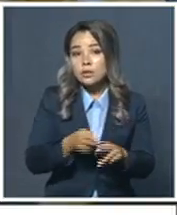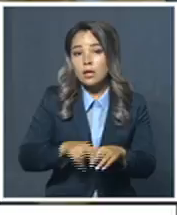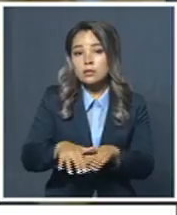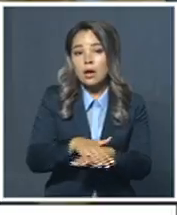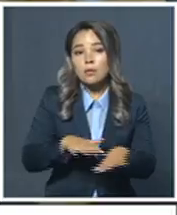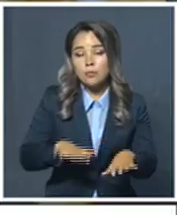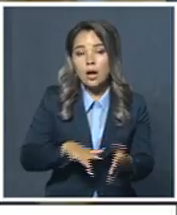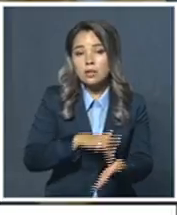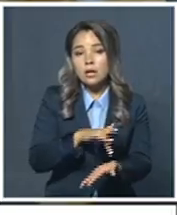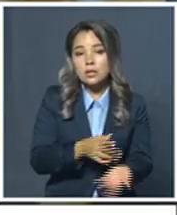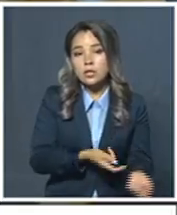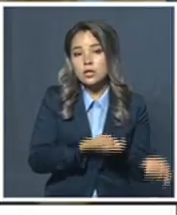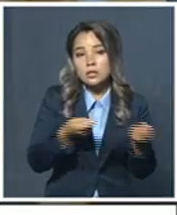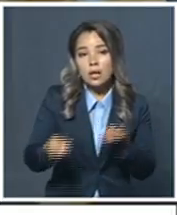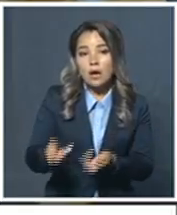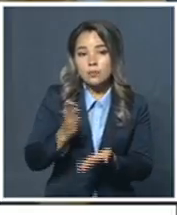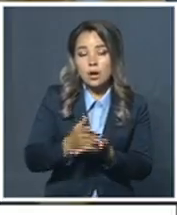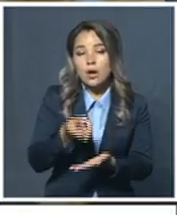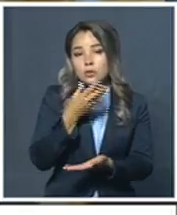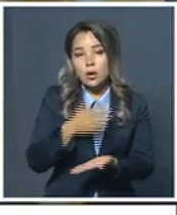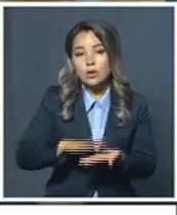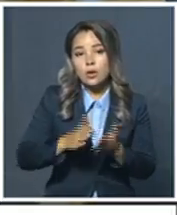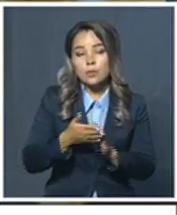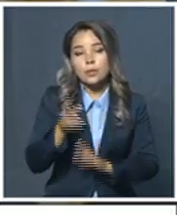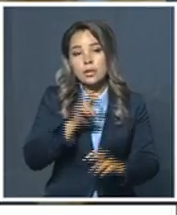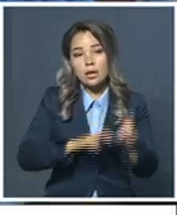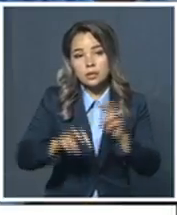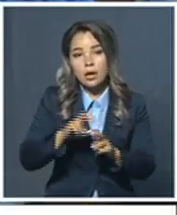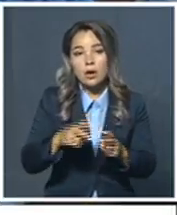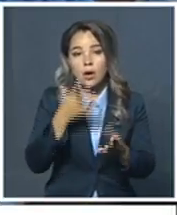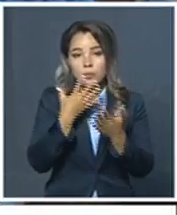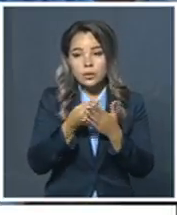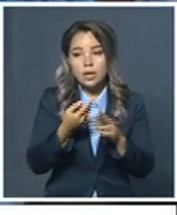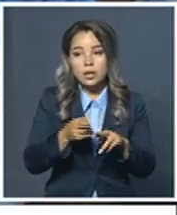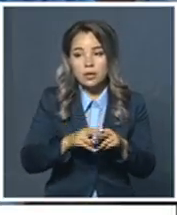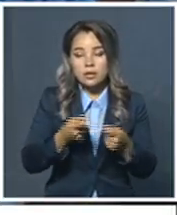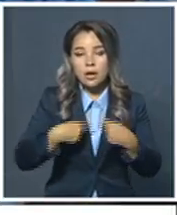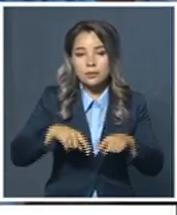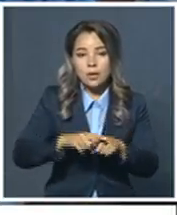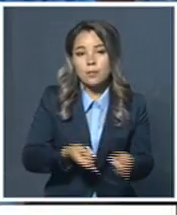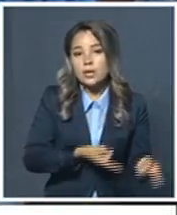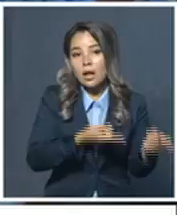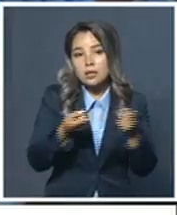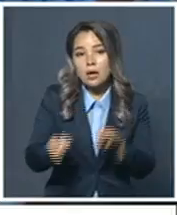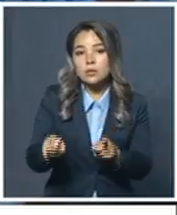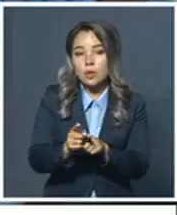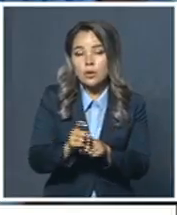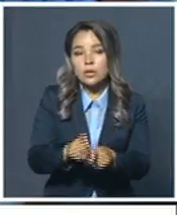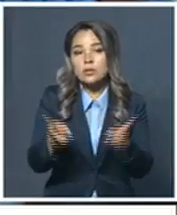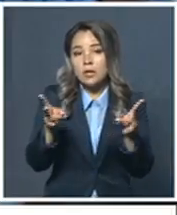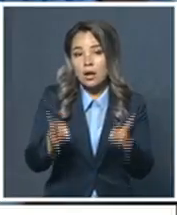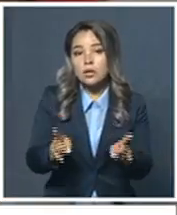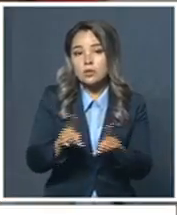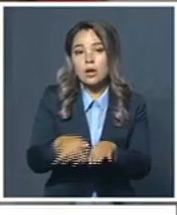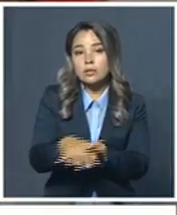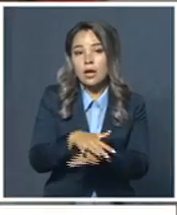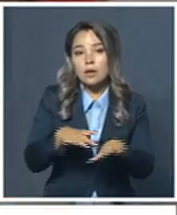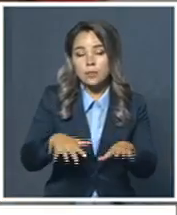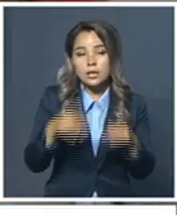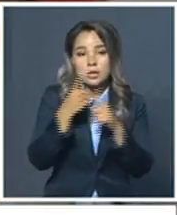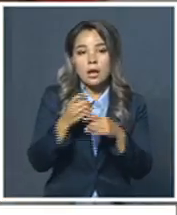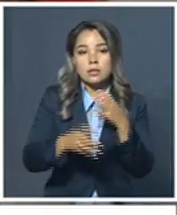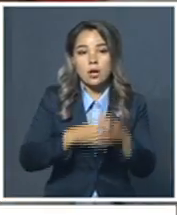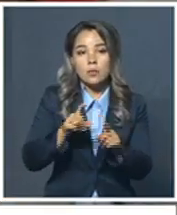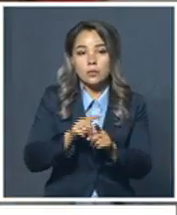олар қалаға жеткізілді. Жақсы тұрмысыз деп, бастарын қауіп кеткен мигранттар осы трагедия үшін миграция жөніндегі